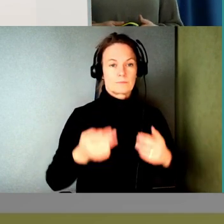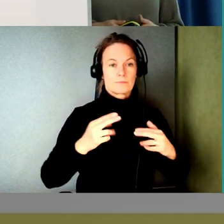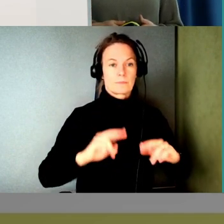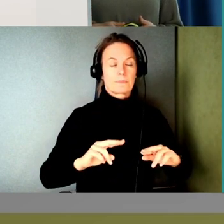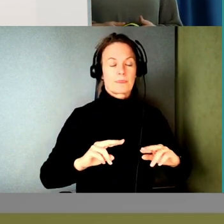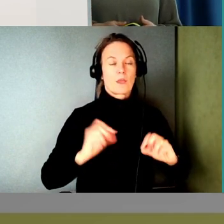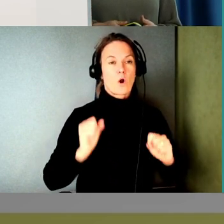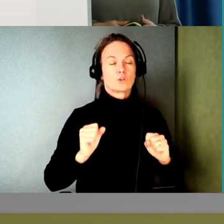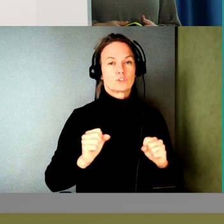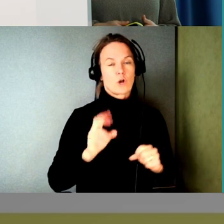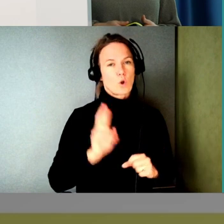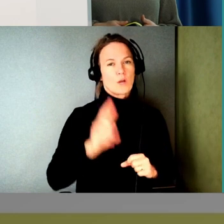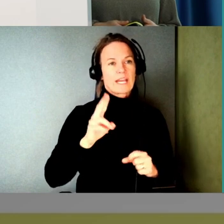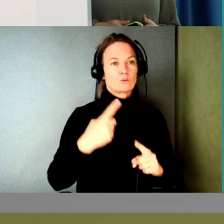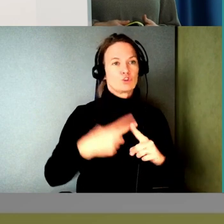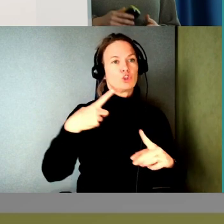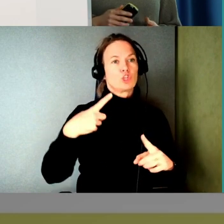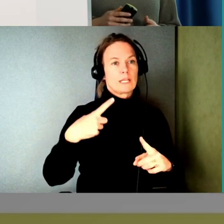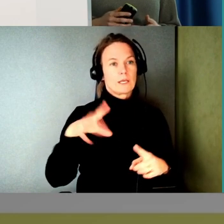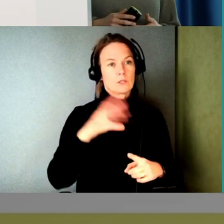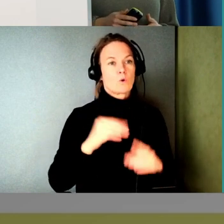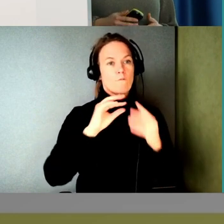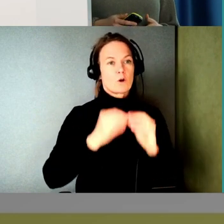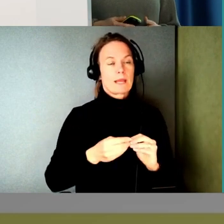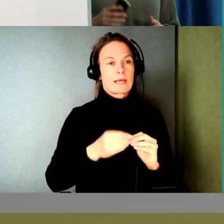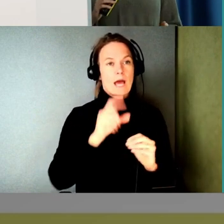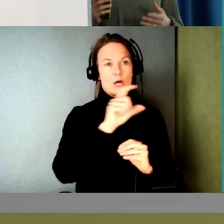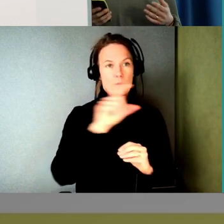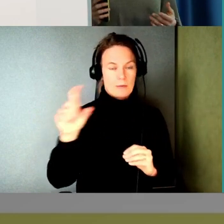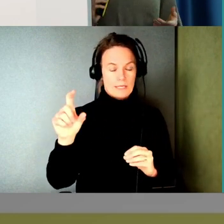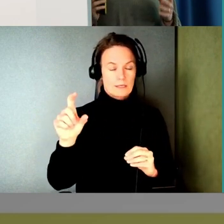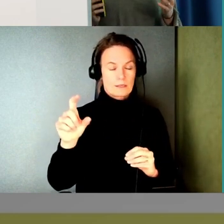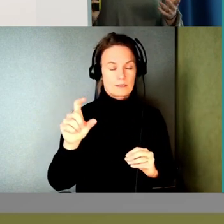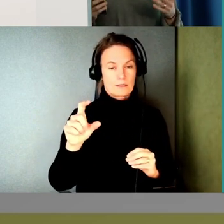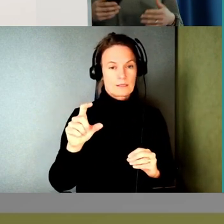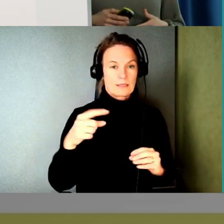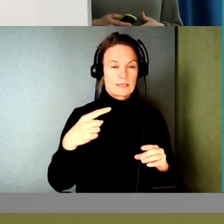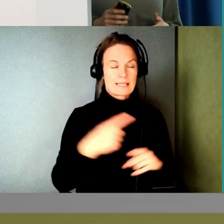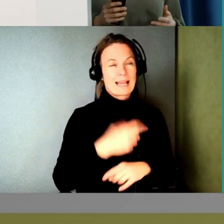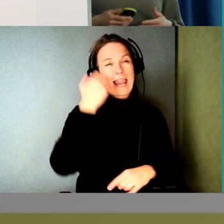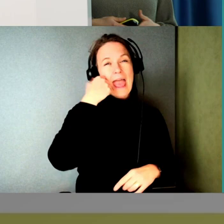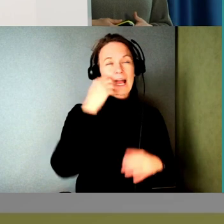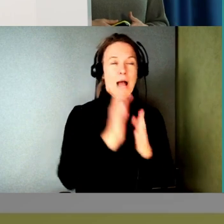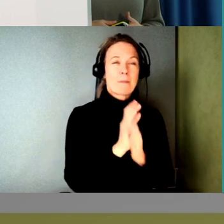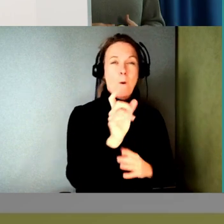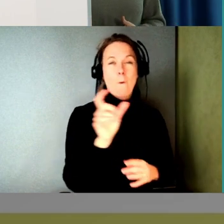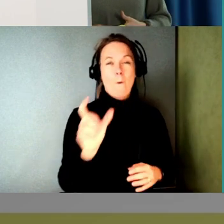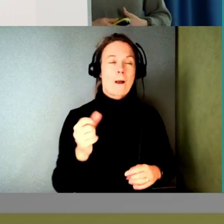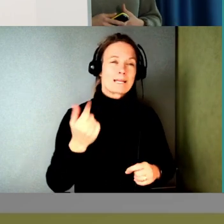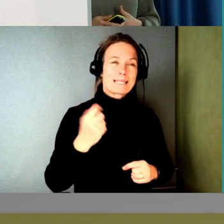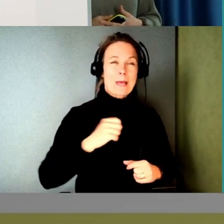och tydlig när du formulerar en rubrik hellre än att börja Eh ja men leka med ord och försöka vara lite